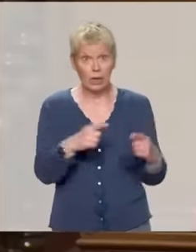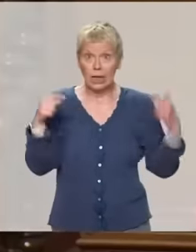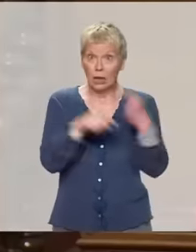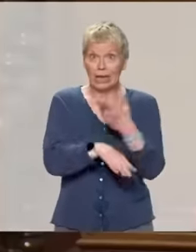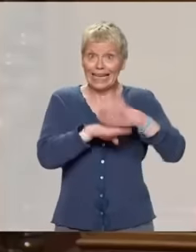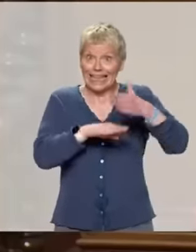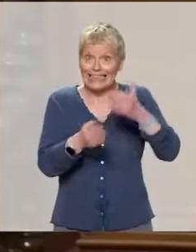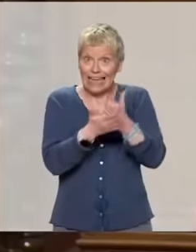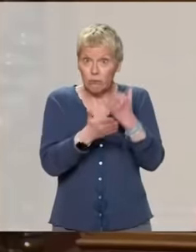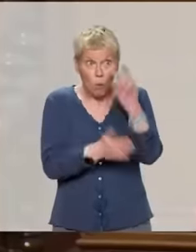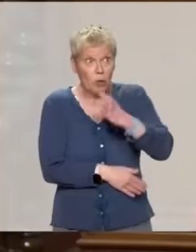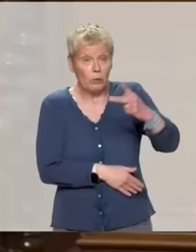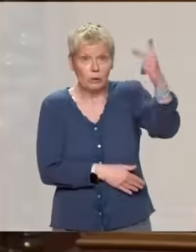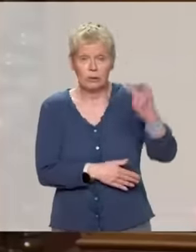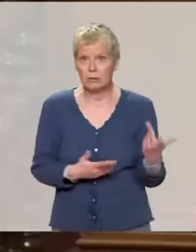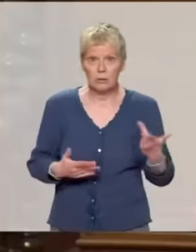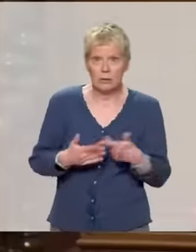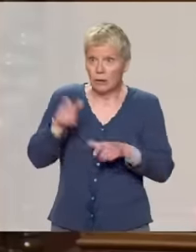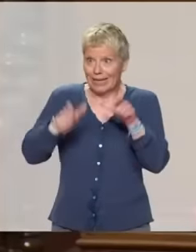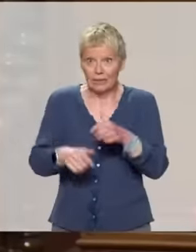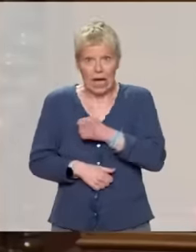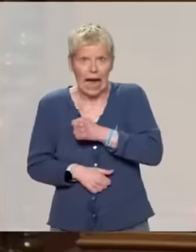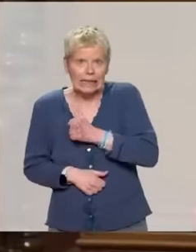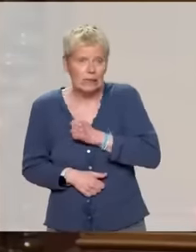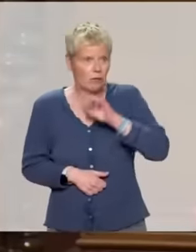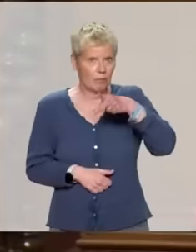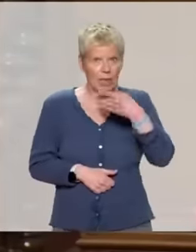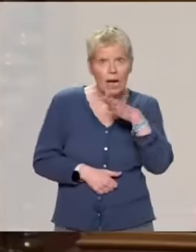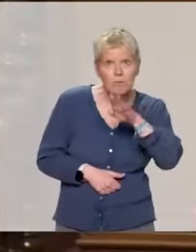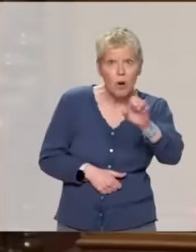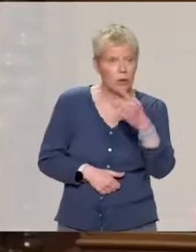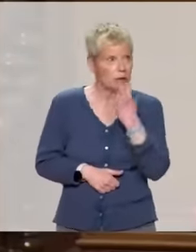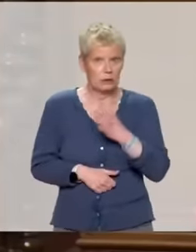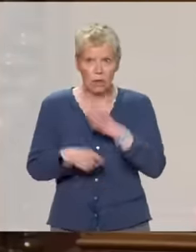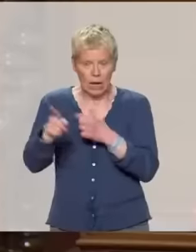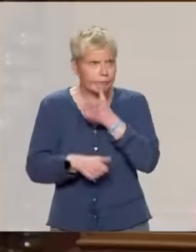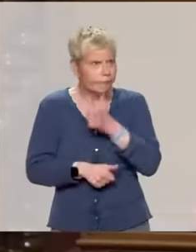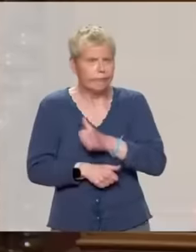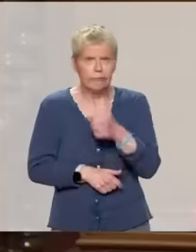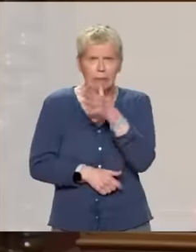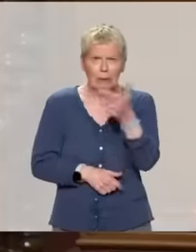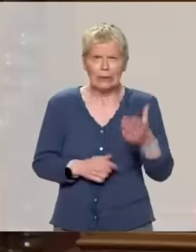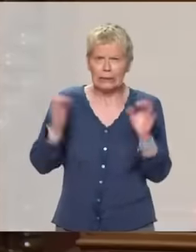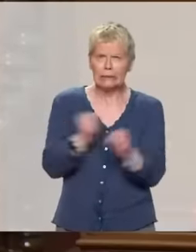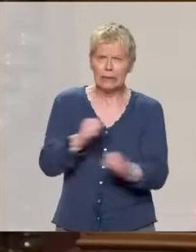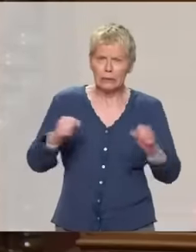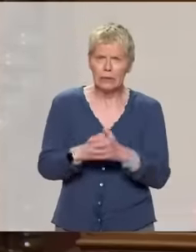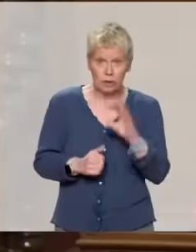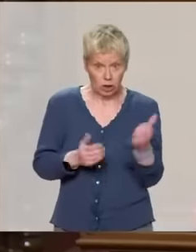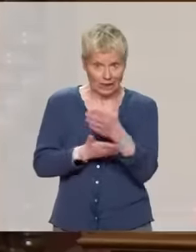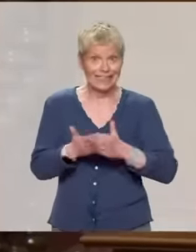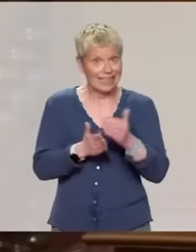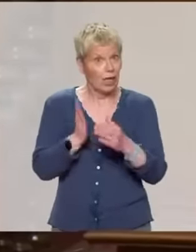davantage. C'est ça qui est intenable pour nos artisans, nos PME, nos concitoyens. Chaque salarié cotise pour